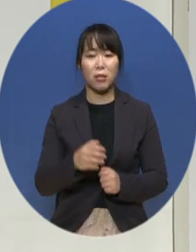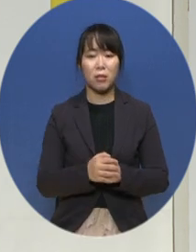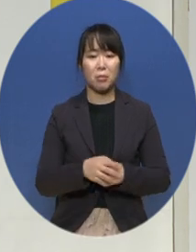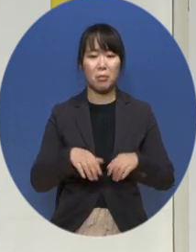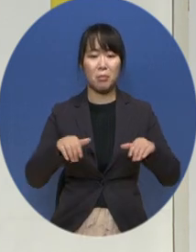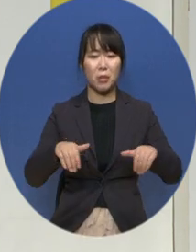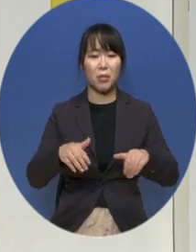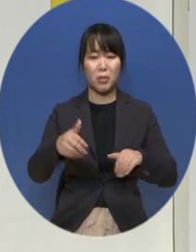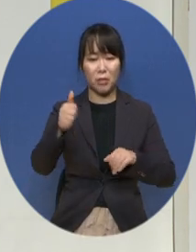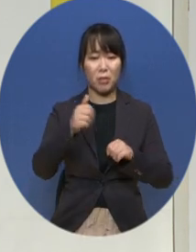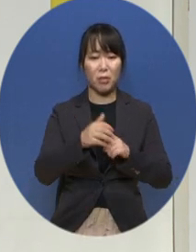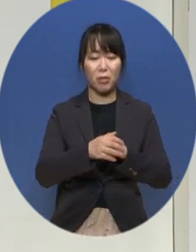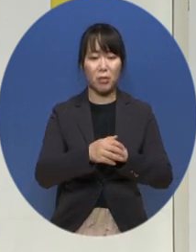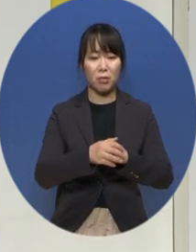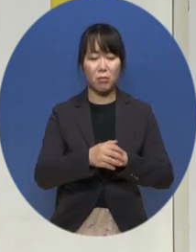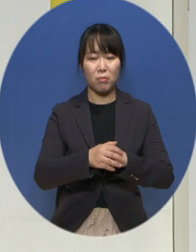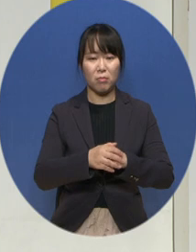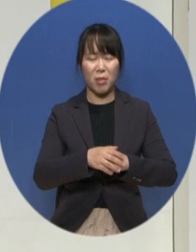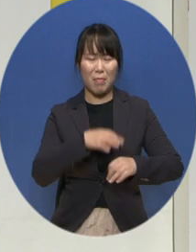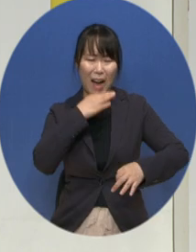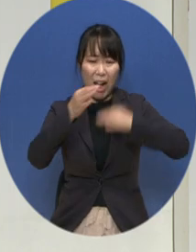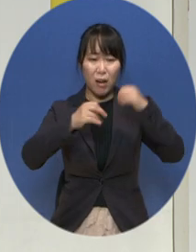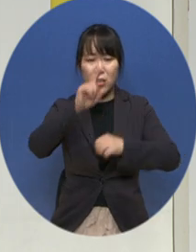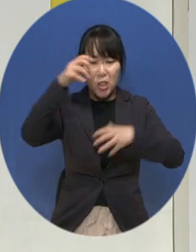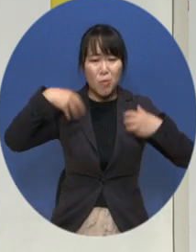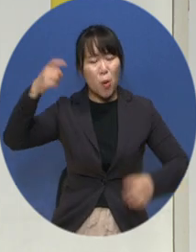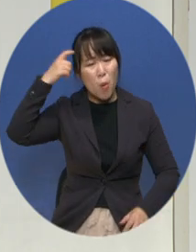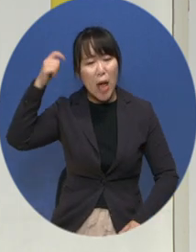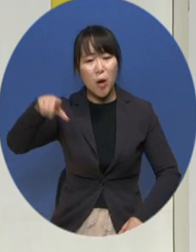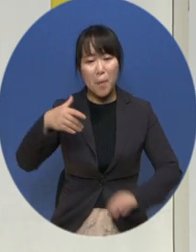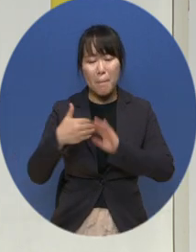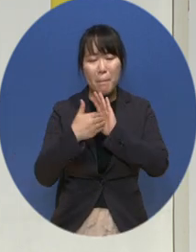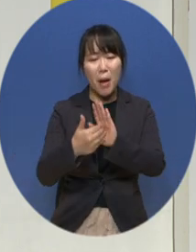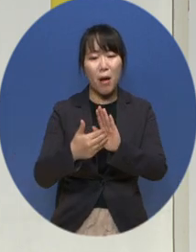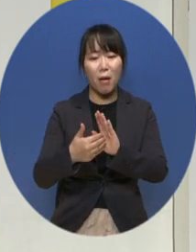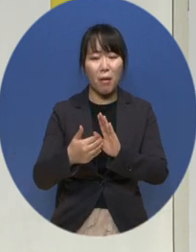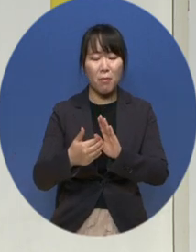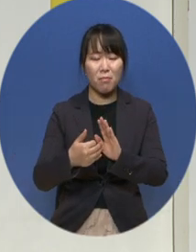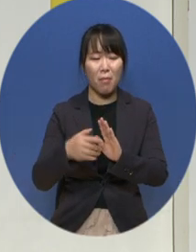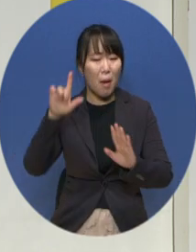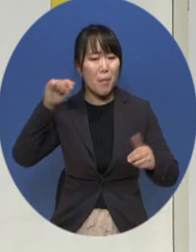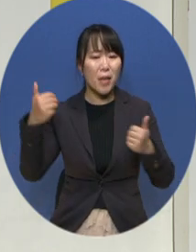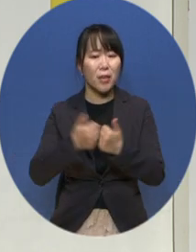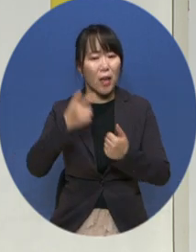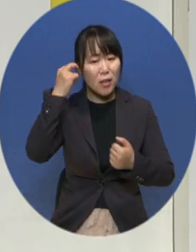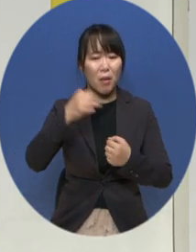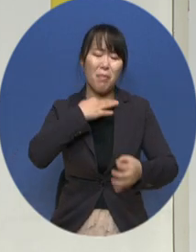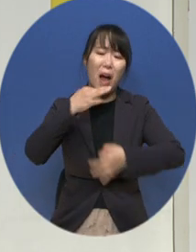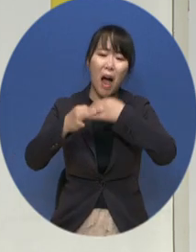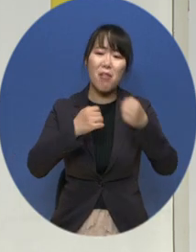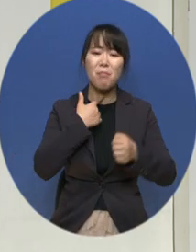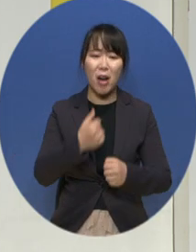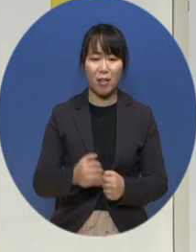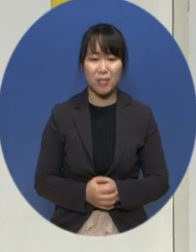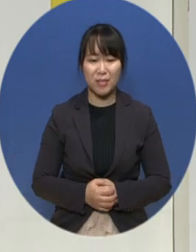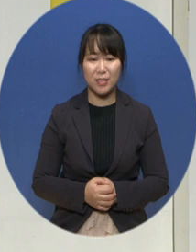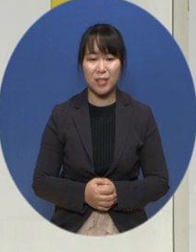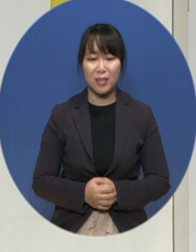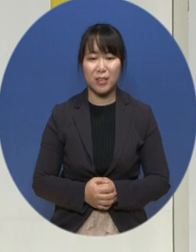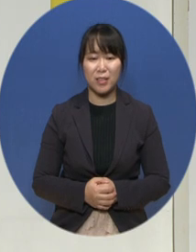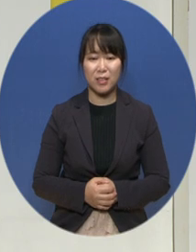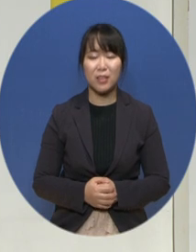언성을 높여도 2 요통 부가 왜 이거 를 반대하는 야 양구 언정 높인 적이 있어요